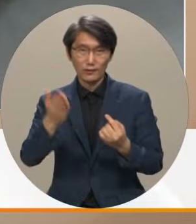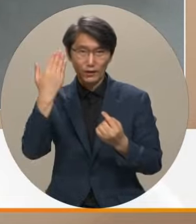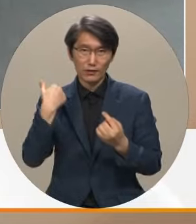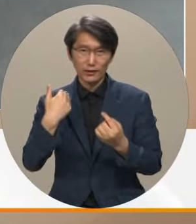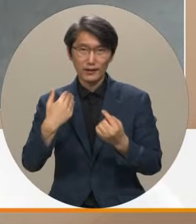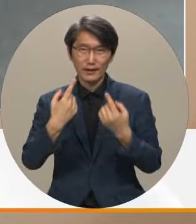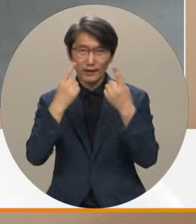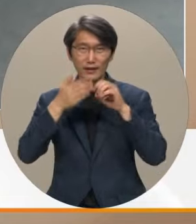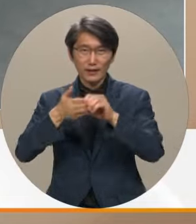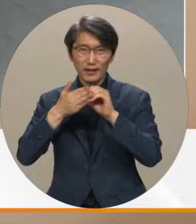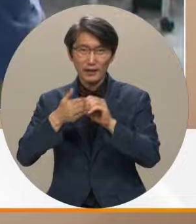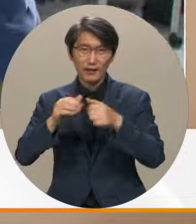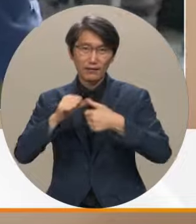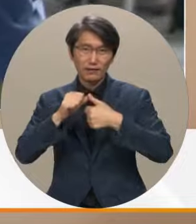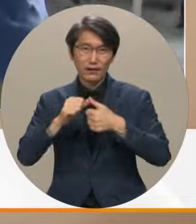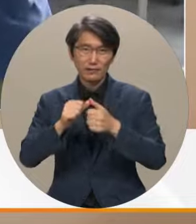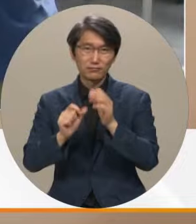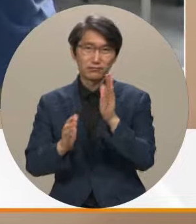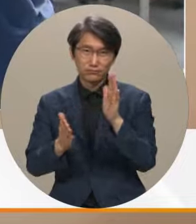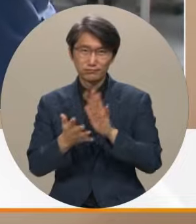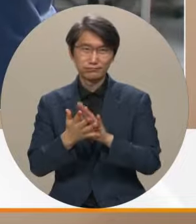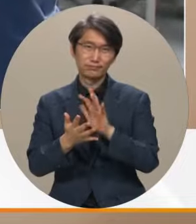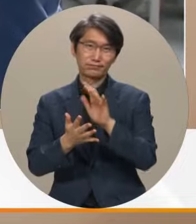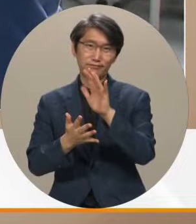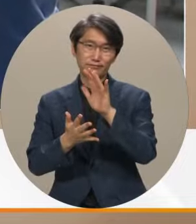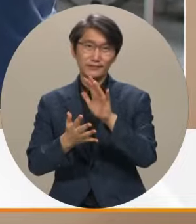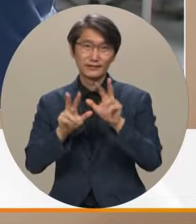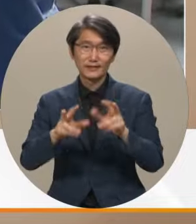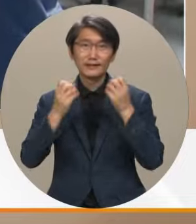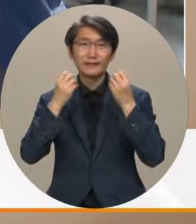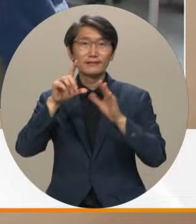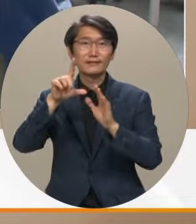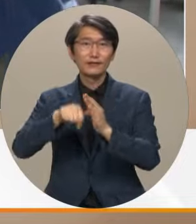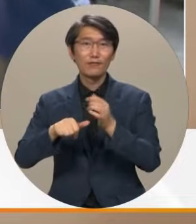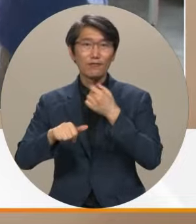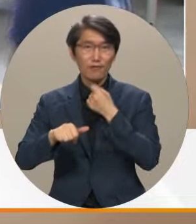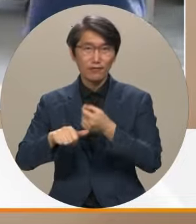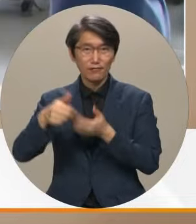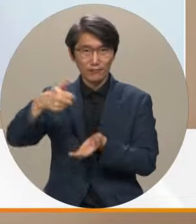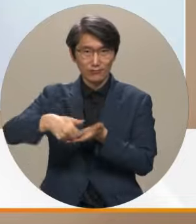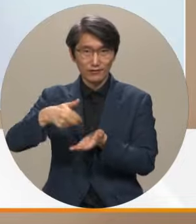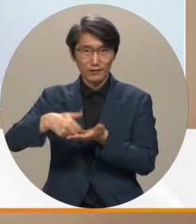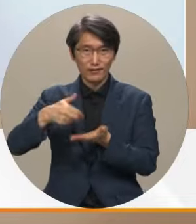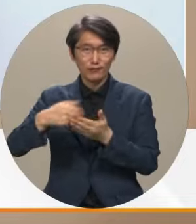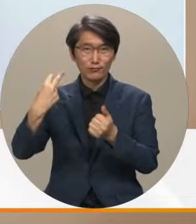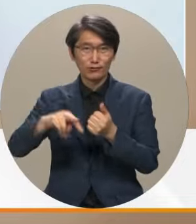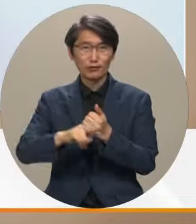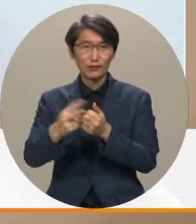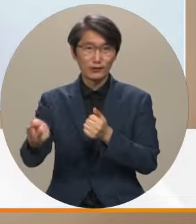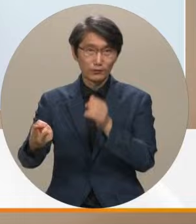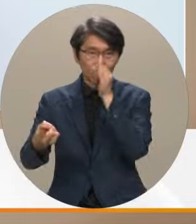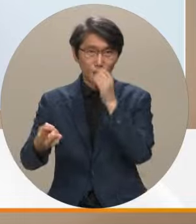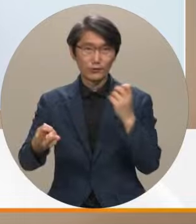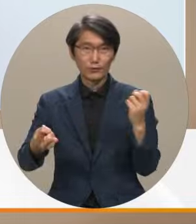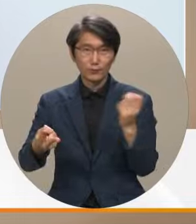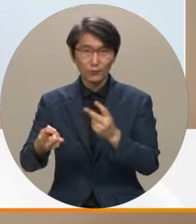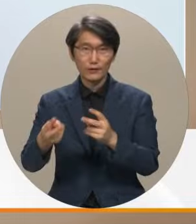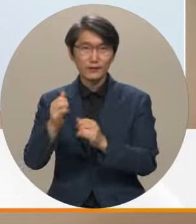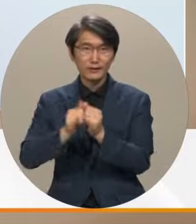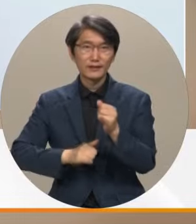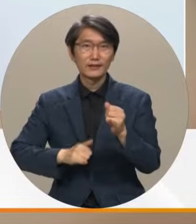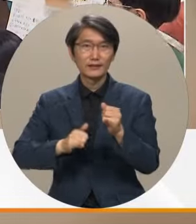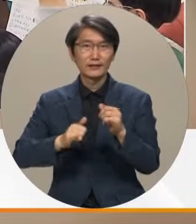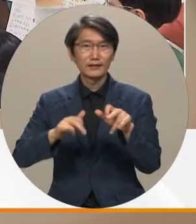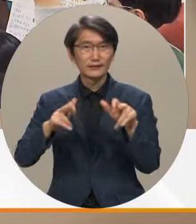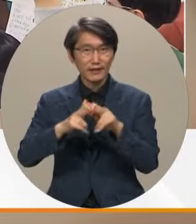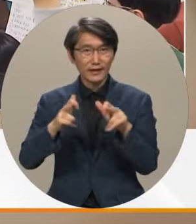입시 경쟁 위주의 교육으로부터 새로운 시대가 요구하는 그런 교육으로 전환하기 시작했고요. 특히 이제 장애인